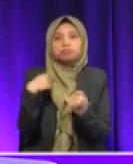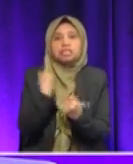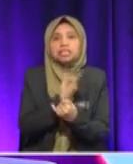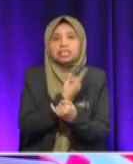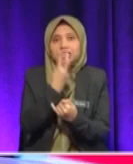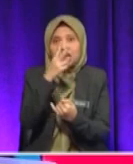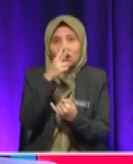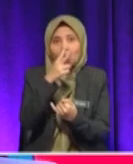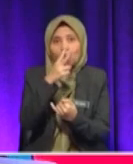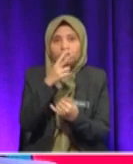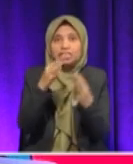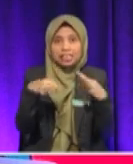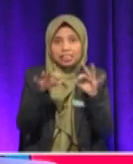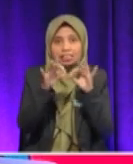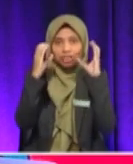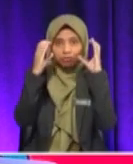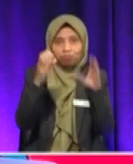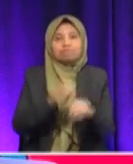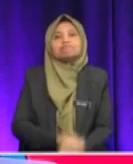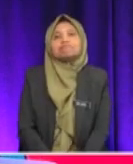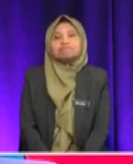dulu profile beliau